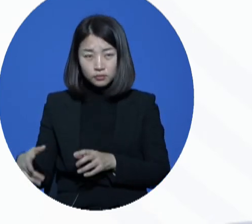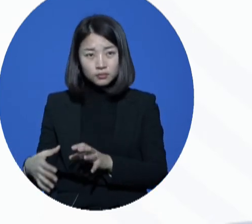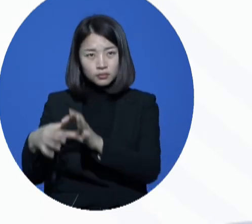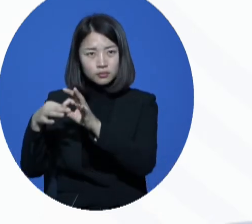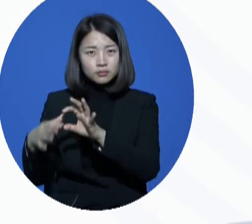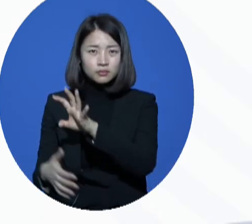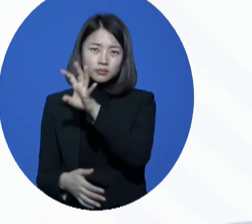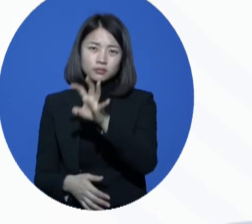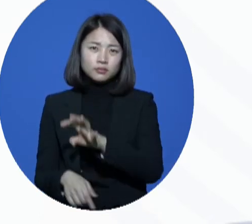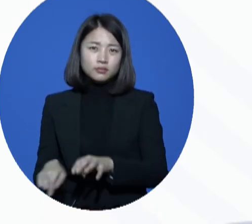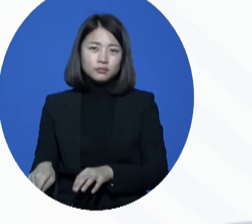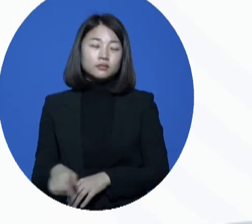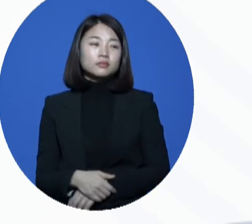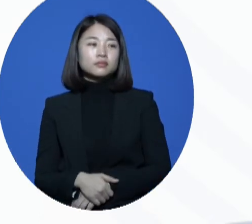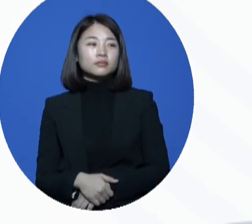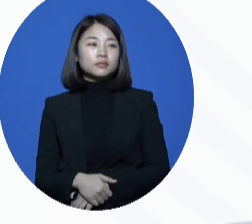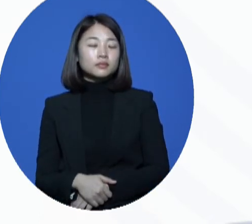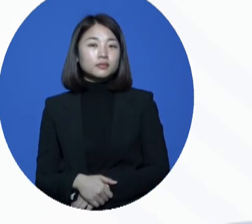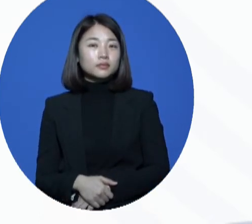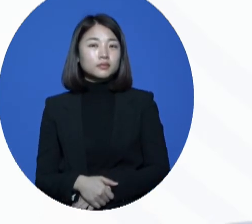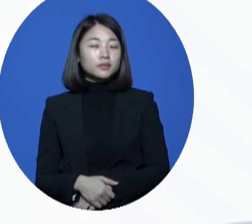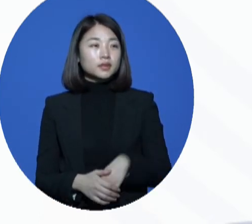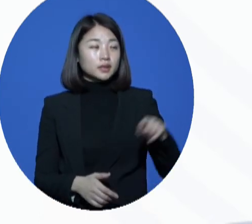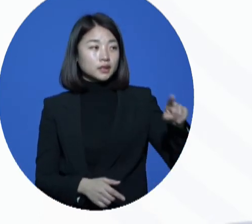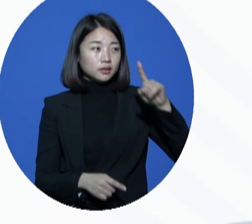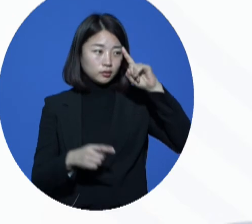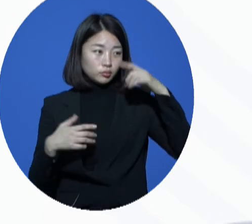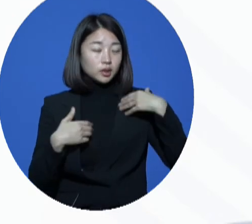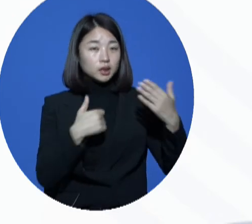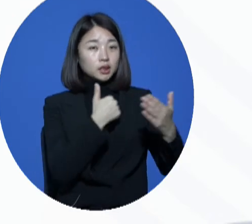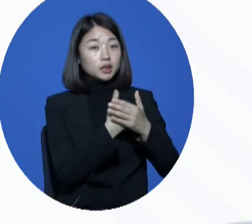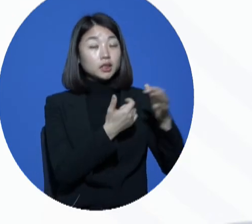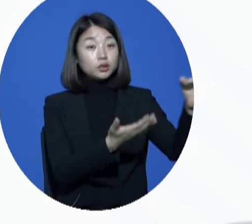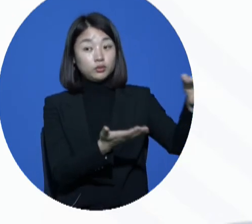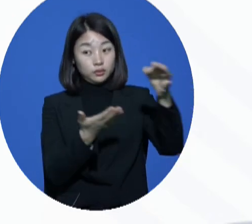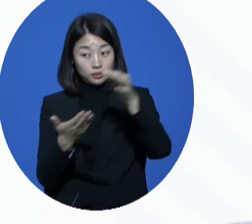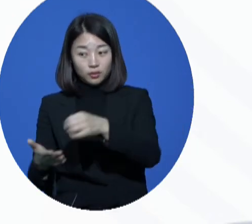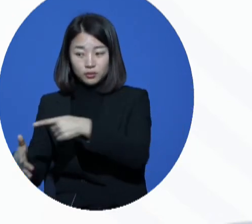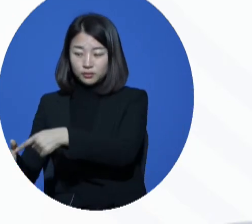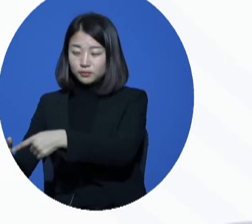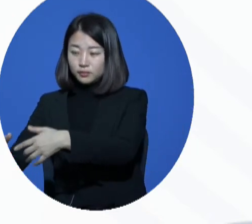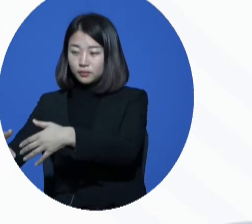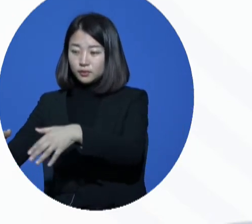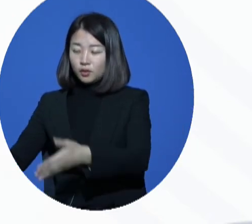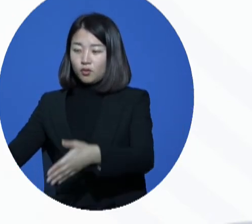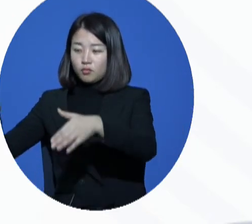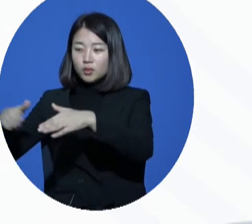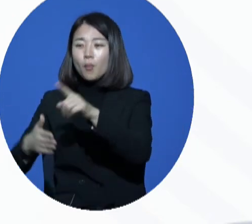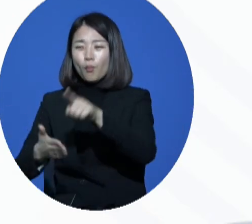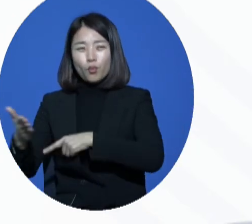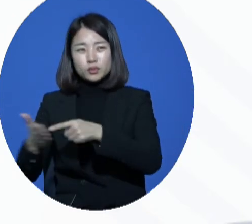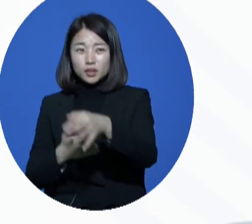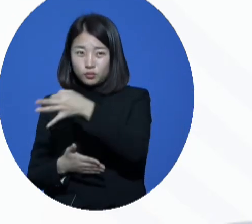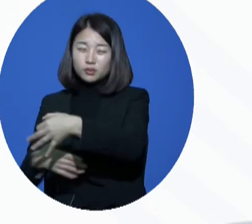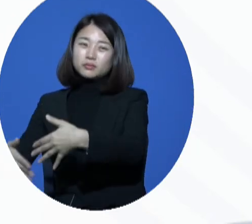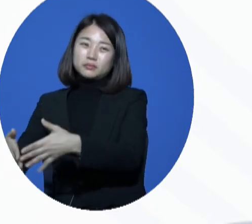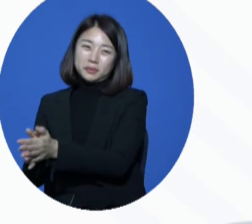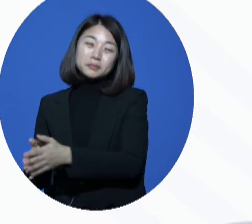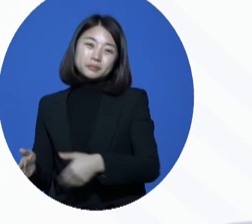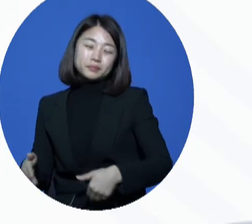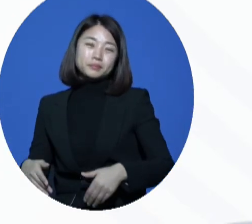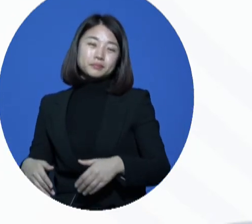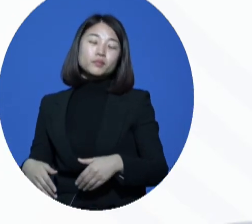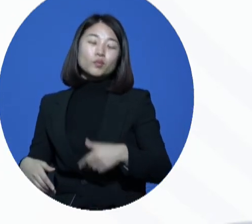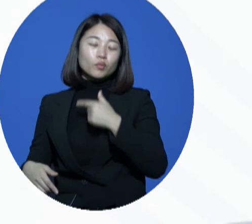굉장히 높습니다. 따라서 적절한 행정적, 재정적 지원을 뒷받침해서 탈시설이 이루어져야 되고요. 이것을 이유로